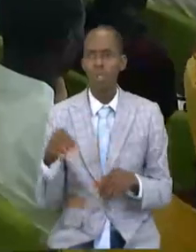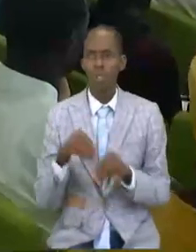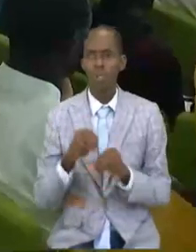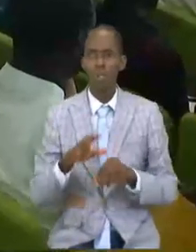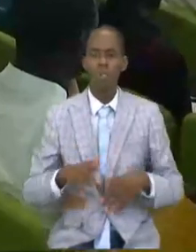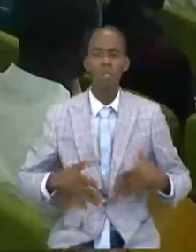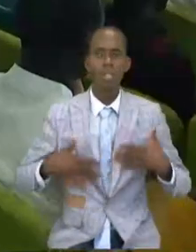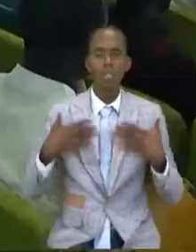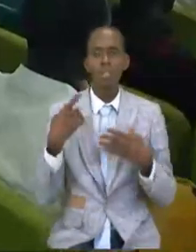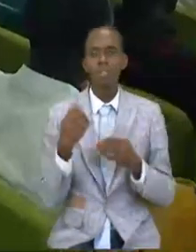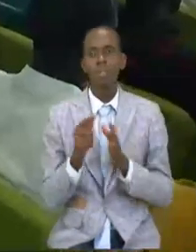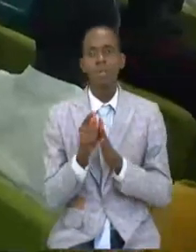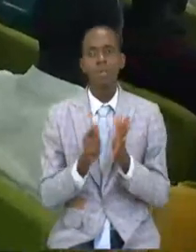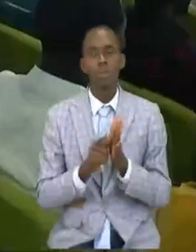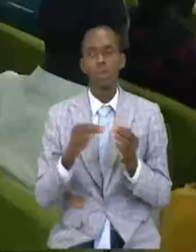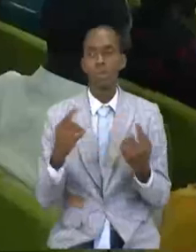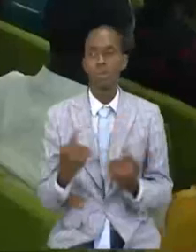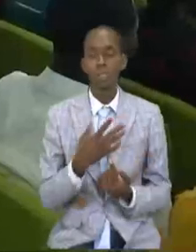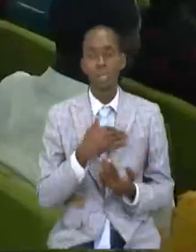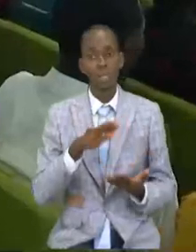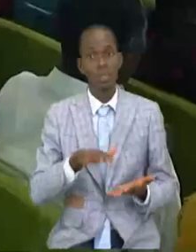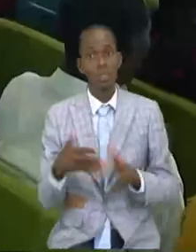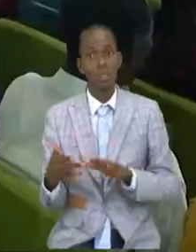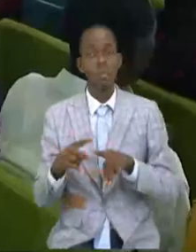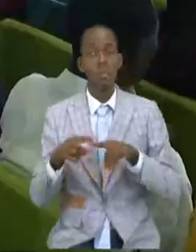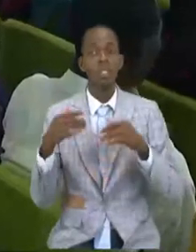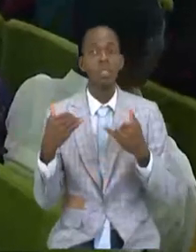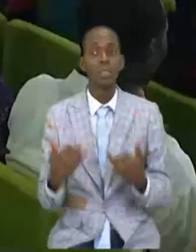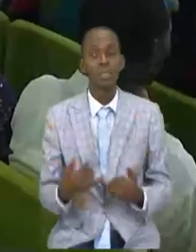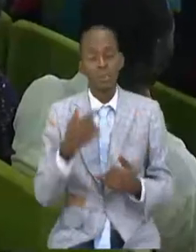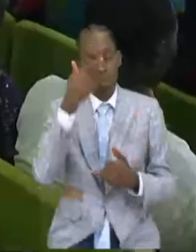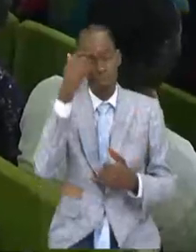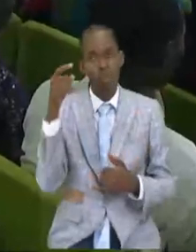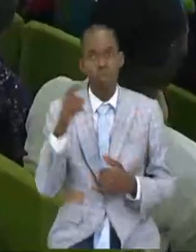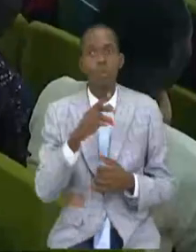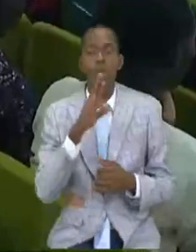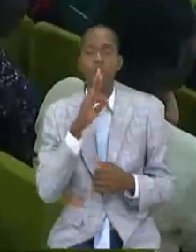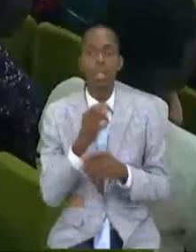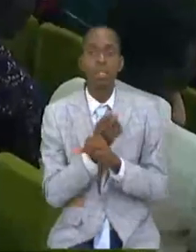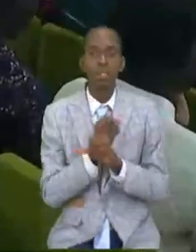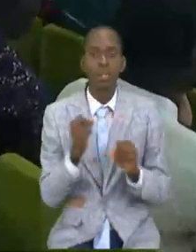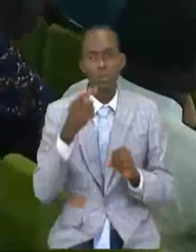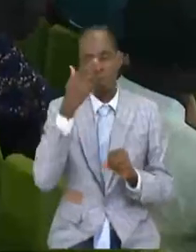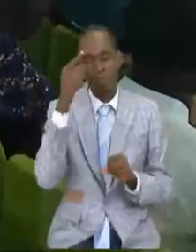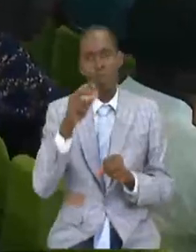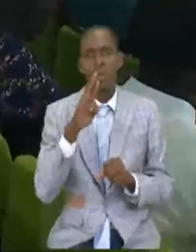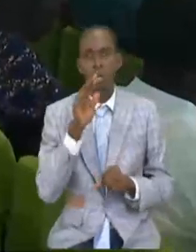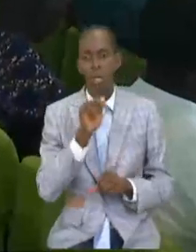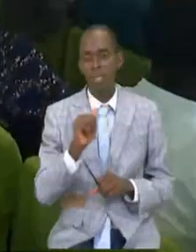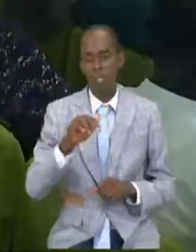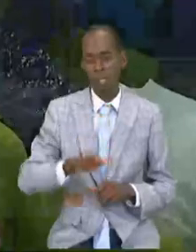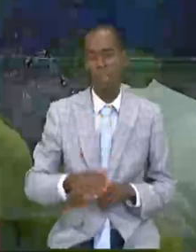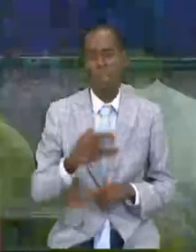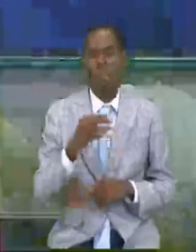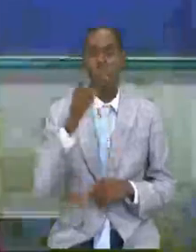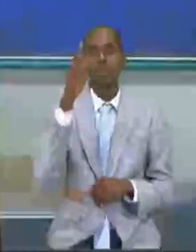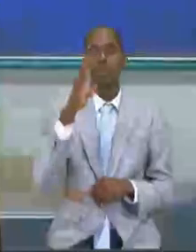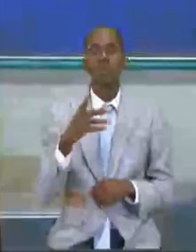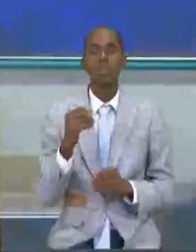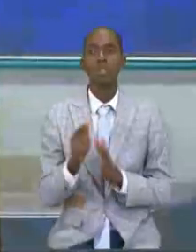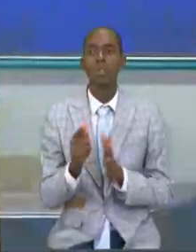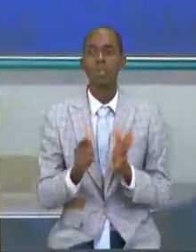opère en toi et la loi du péché. Il y a une loi qui s'opère en toi, la loi du péché et de la mort, parce que tu es enfant de Dieu, tu es né